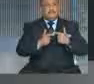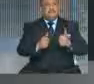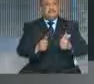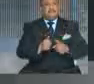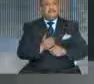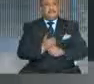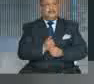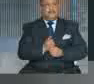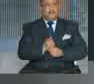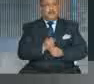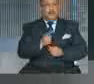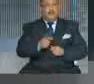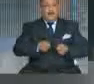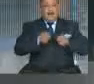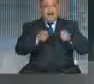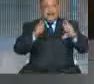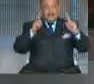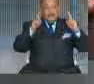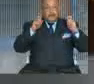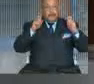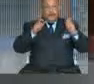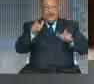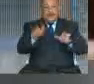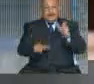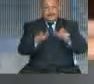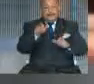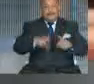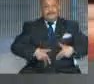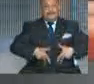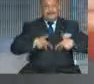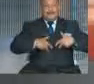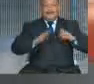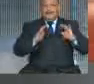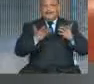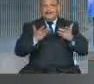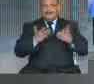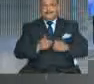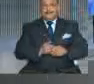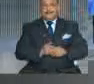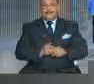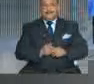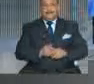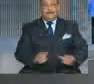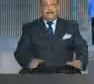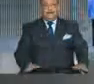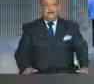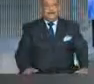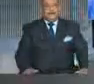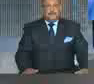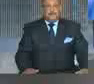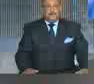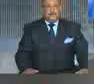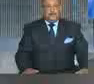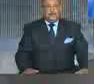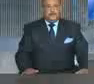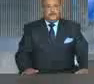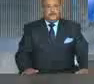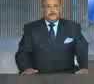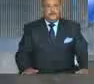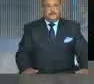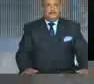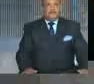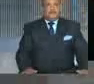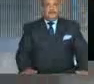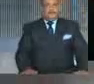الثقافة. واغتنم الساهرون على تنظيم هذه التظاهرة الاحتفال باليوم العالمي للمسرح لتكريم المسرحي محمد